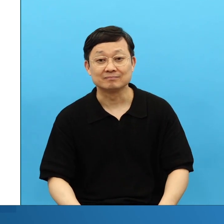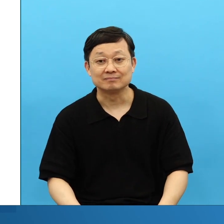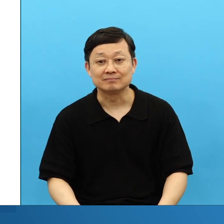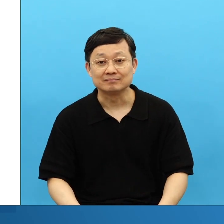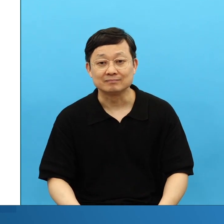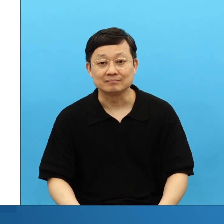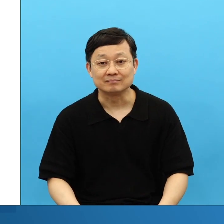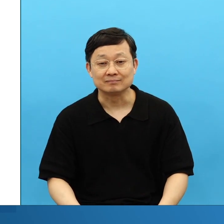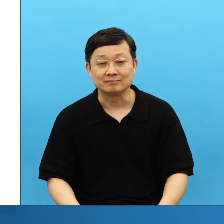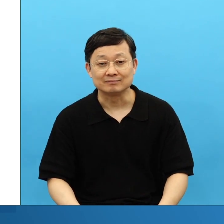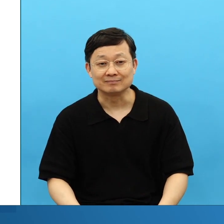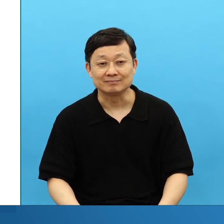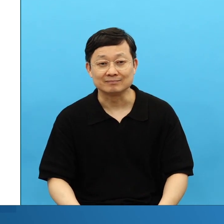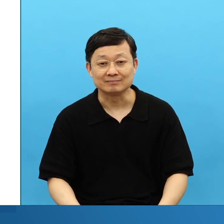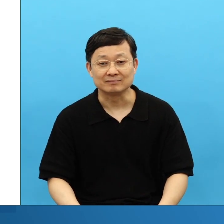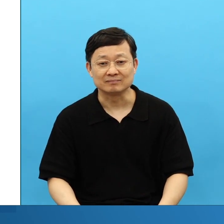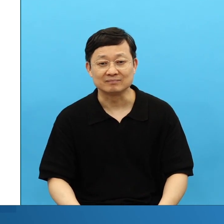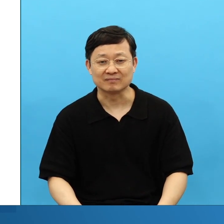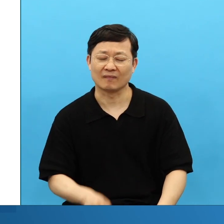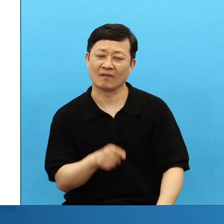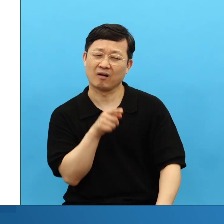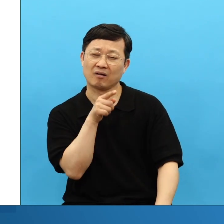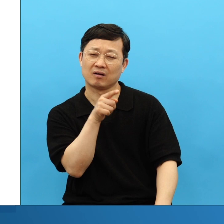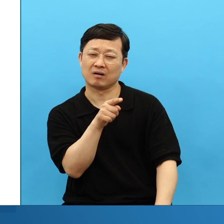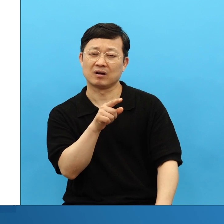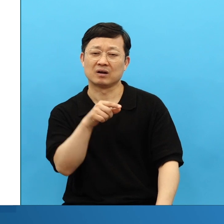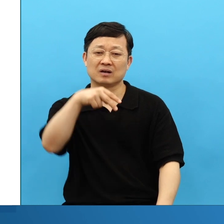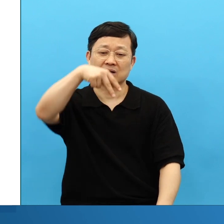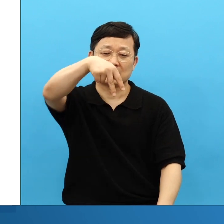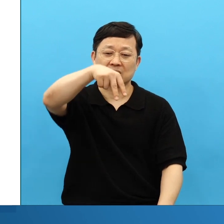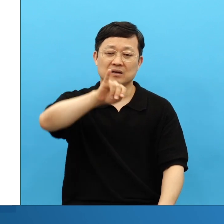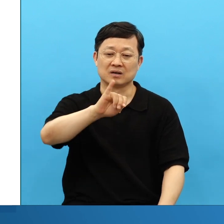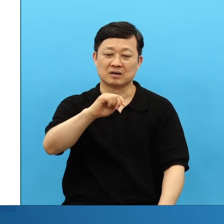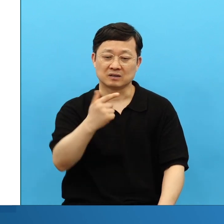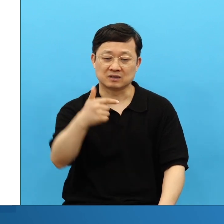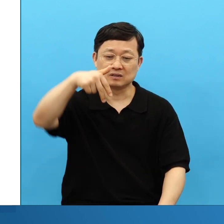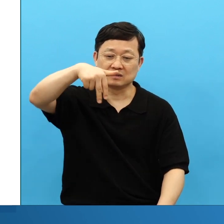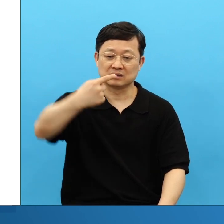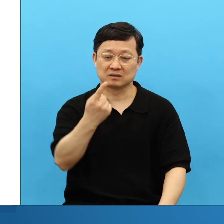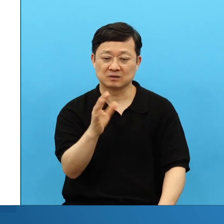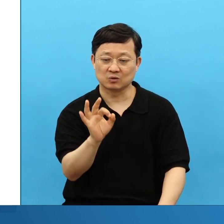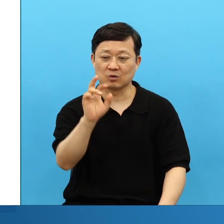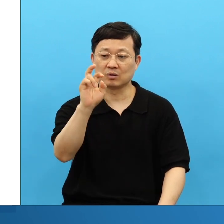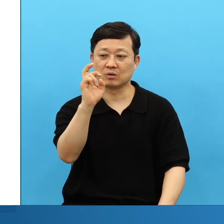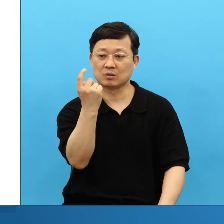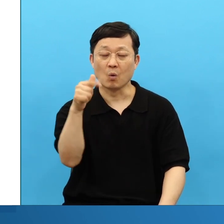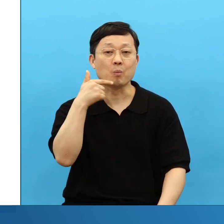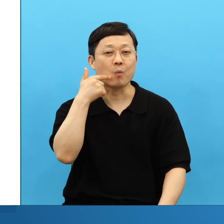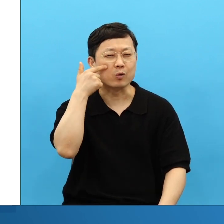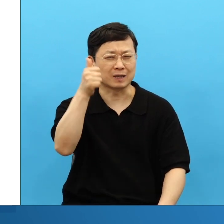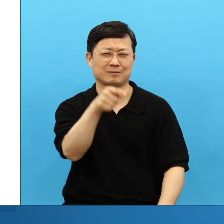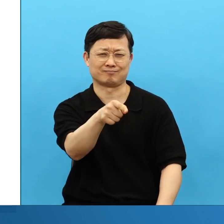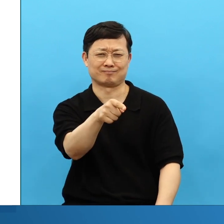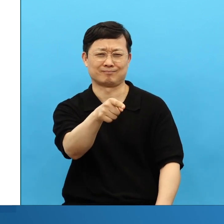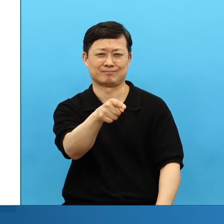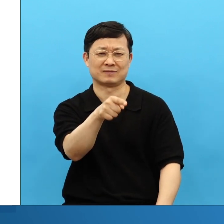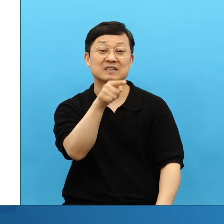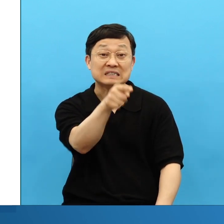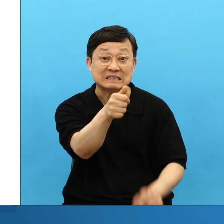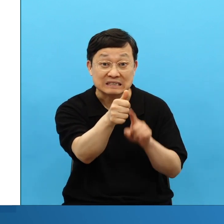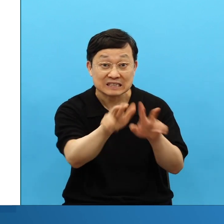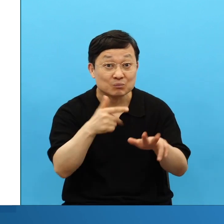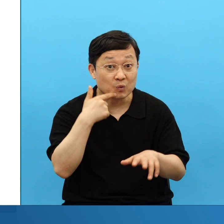제가 오늘 소개를 꼭 해드리고 싶은 분, 신종목 목사님. 저분이 어느 날 길을